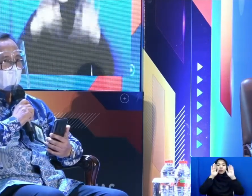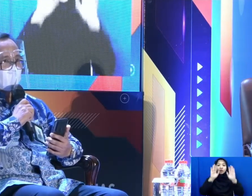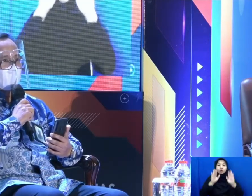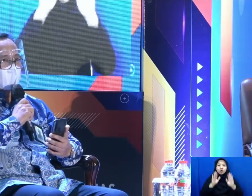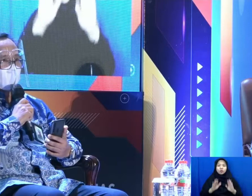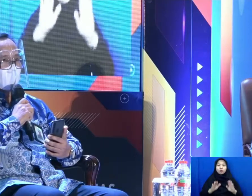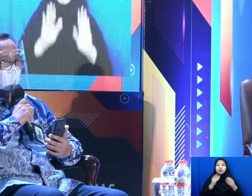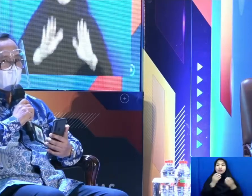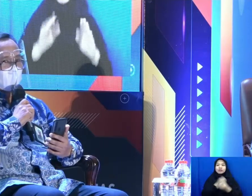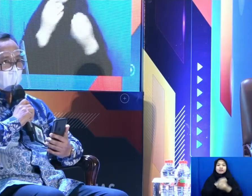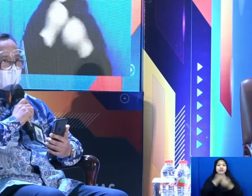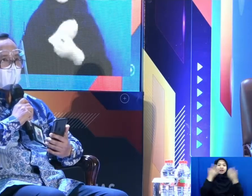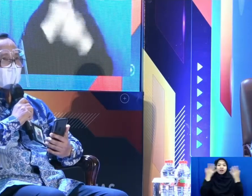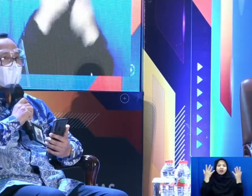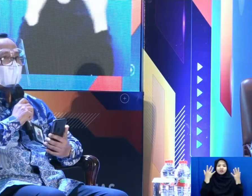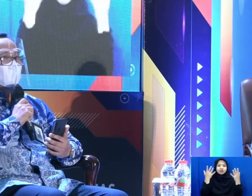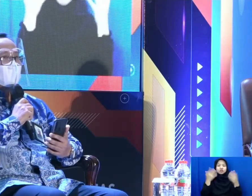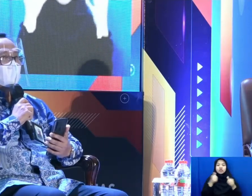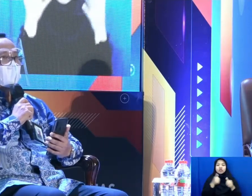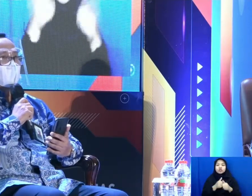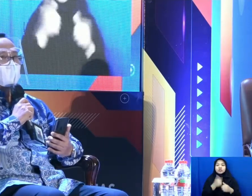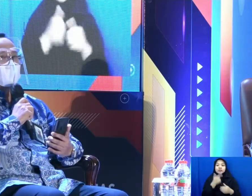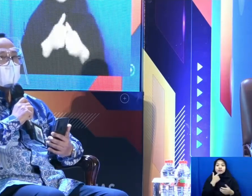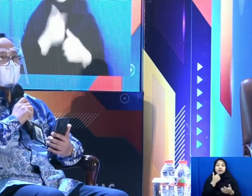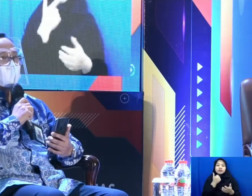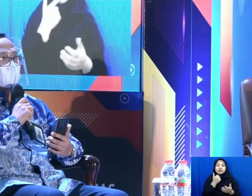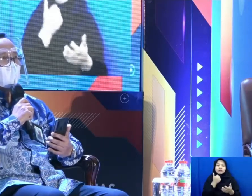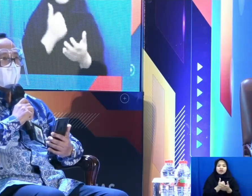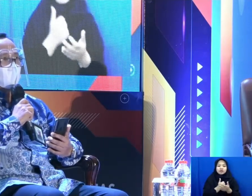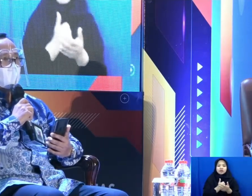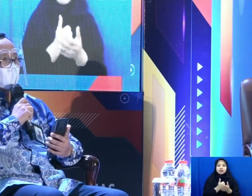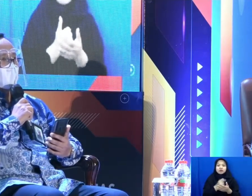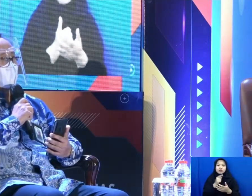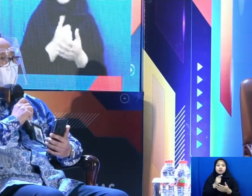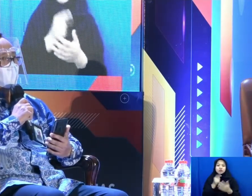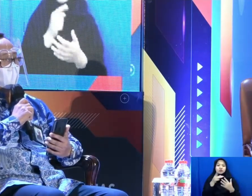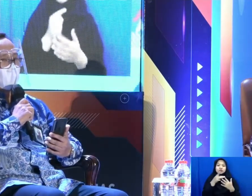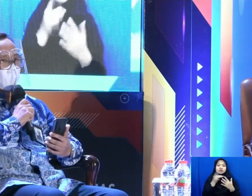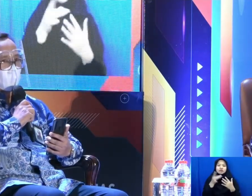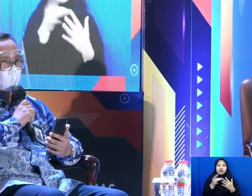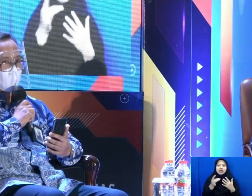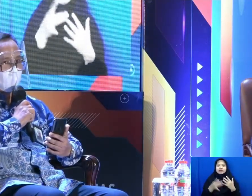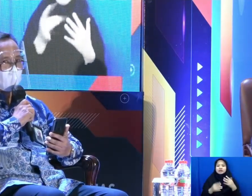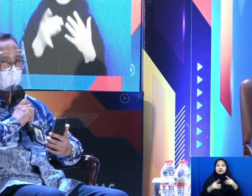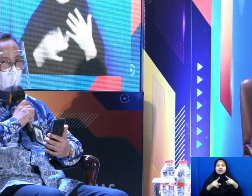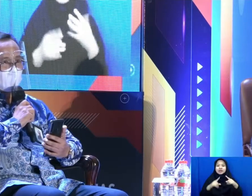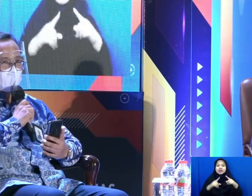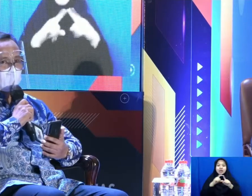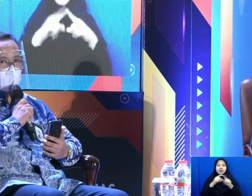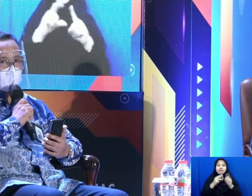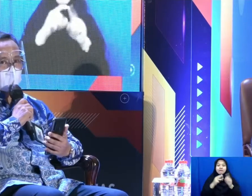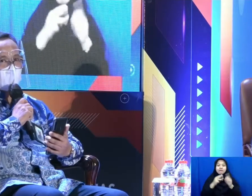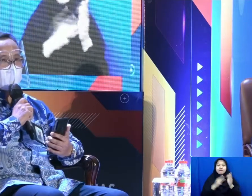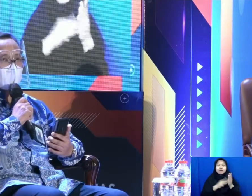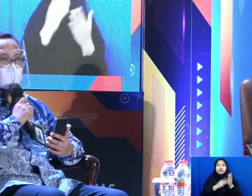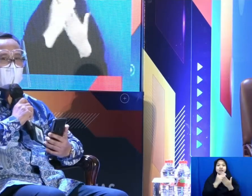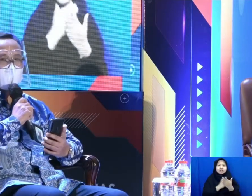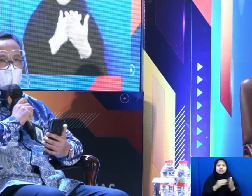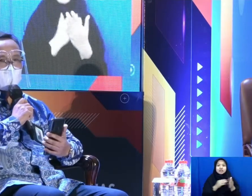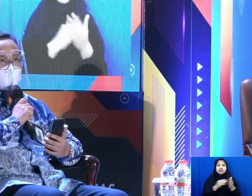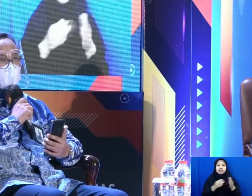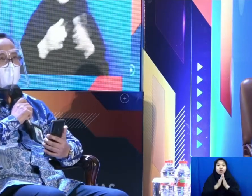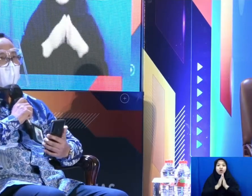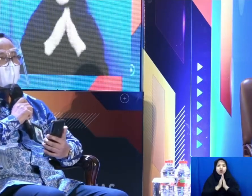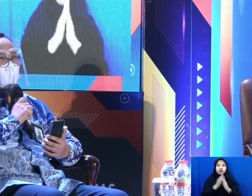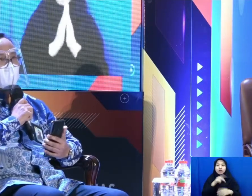dan yang paling penting dalam seleksi administrasi mohon panitia